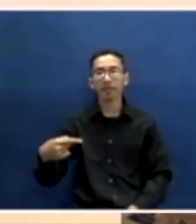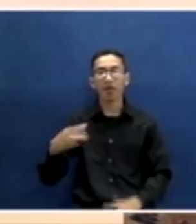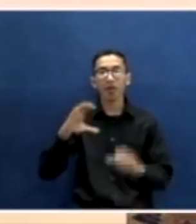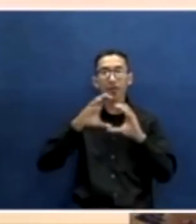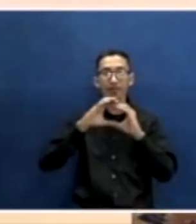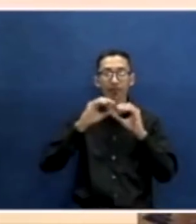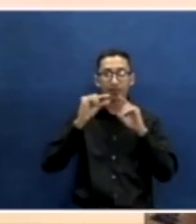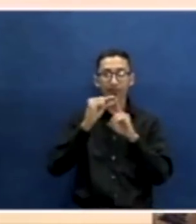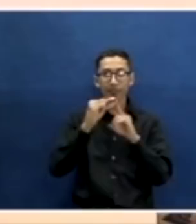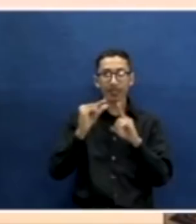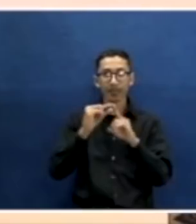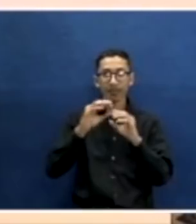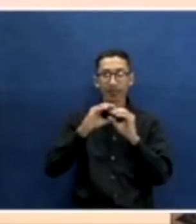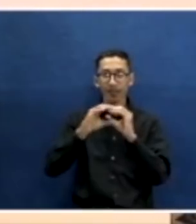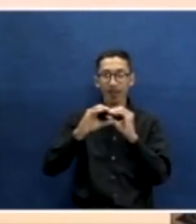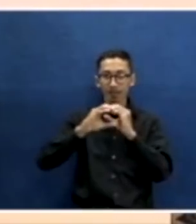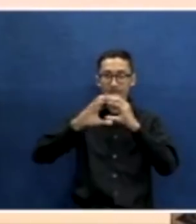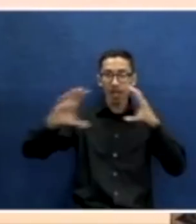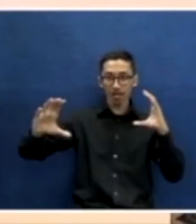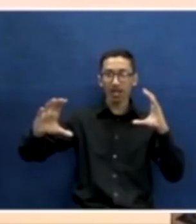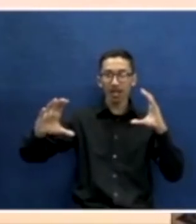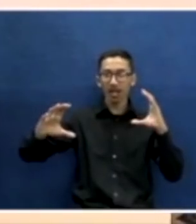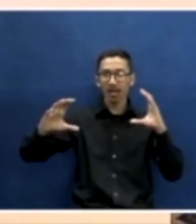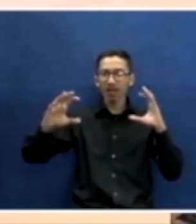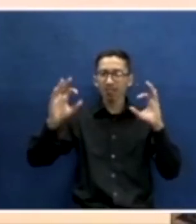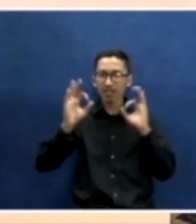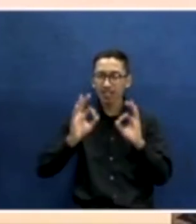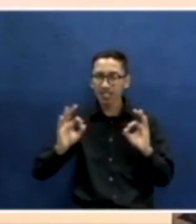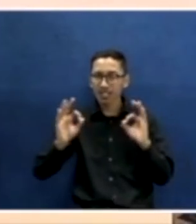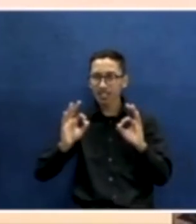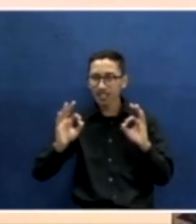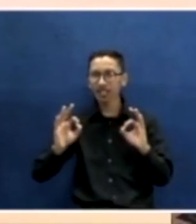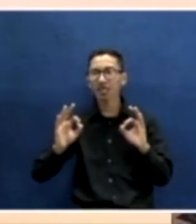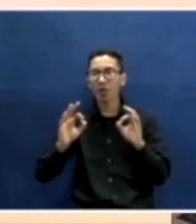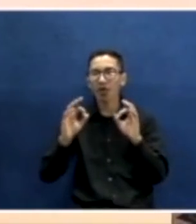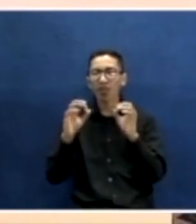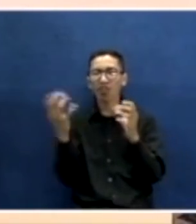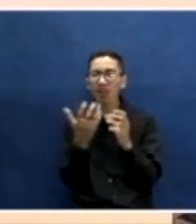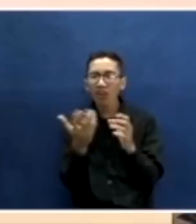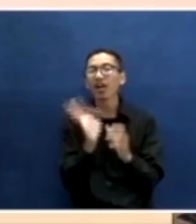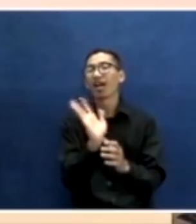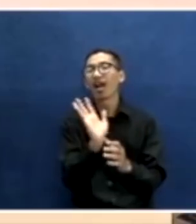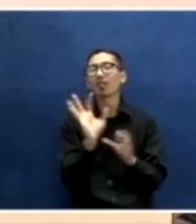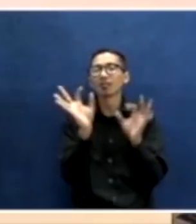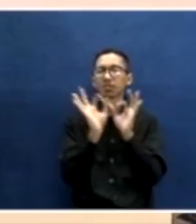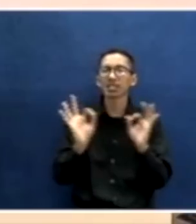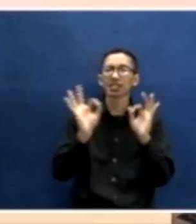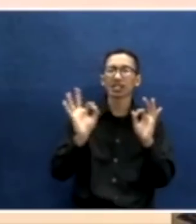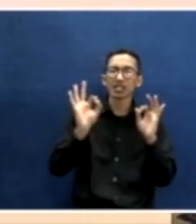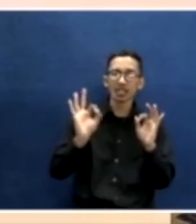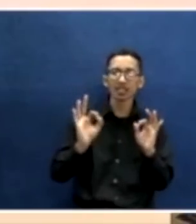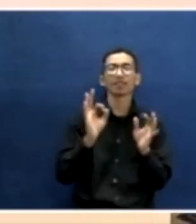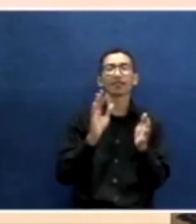gede ini dalam kondisi bersih dalam kondisi kemudian tidak tersumbat dengan kotoran apapun semua aliran kepada